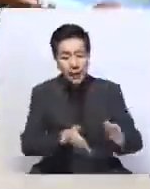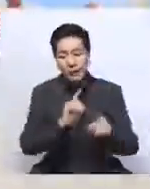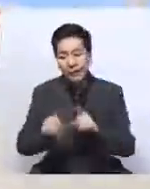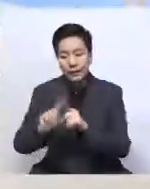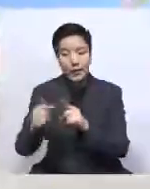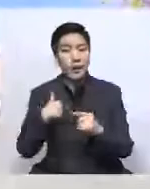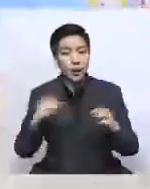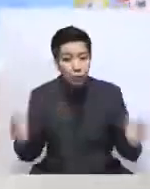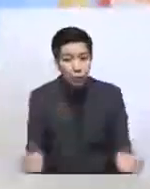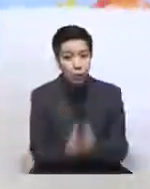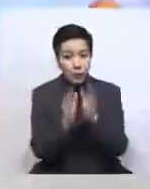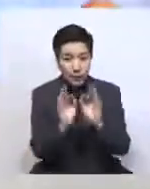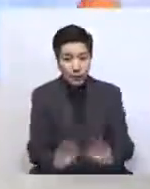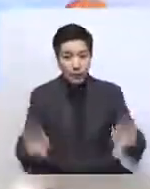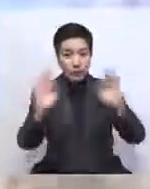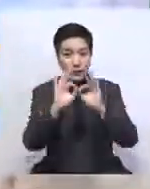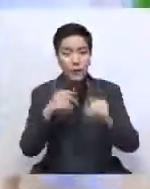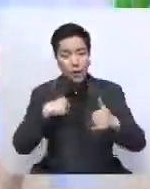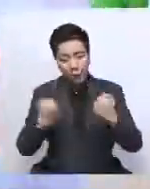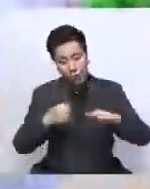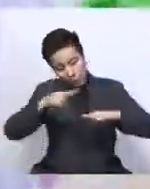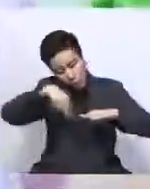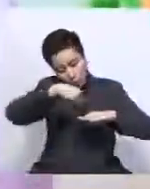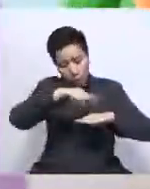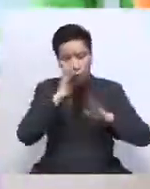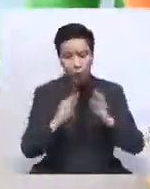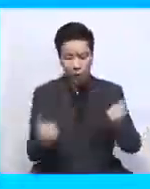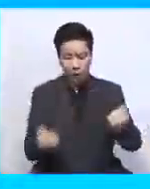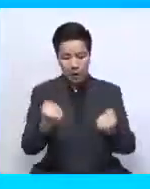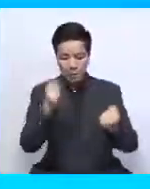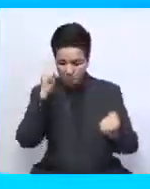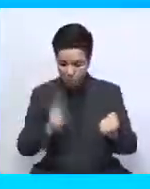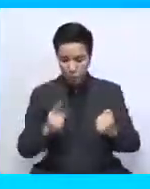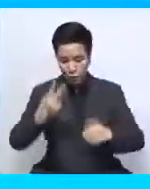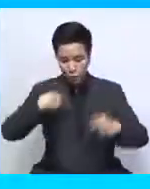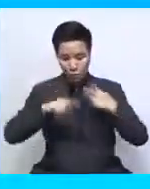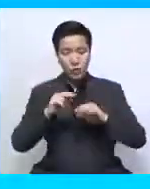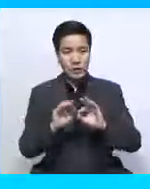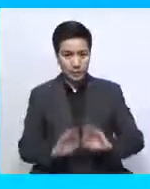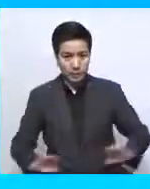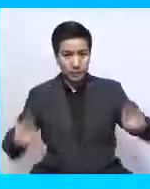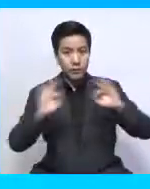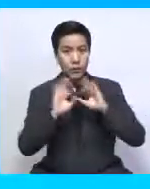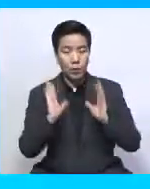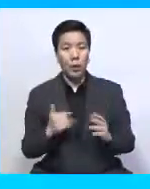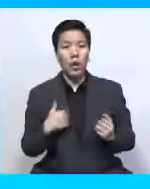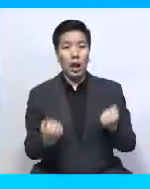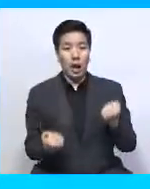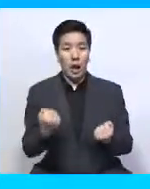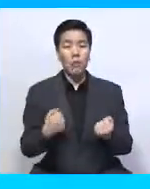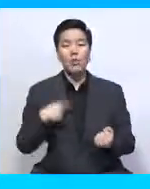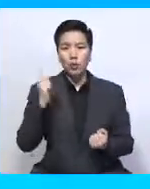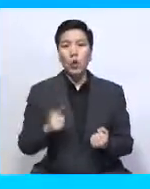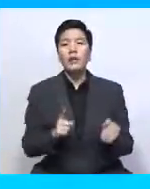างด้วยรวมถึงที่สำคัญคือเน้นการตรวจสภาพรถและพนักงานขับรถต้องเข้มข้นเน้นย้ำอีกอย่างนึงนะคะว่าพนักงานเนี่ยขับร